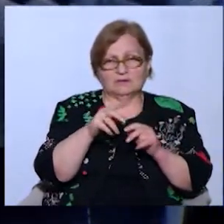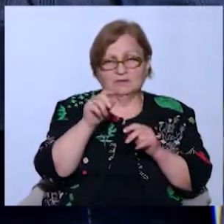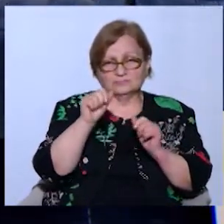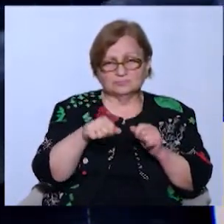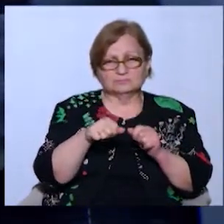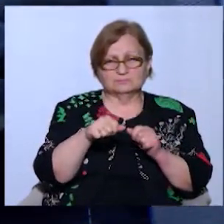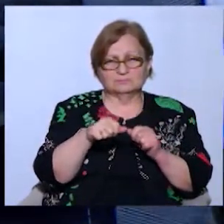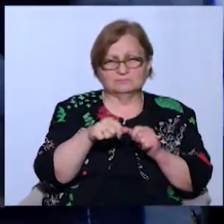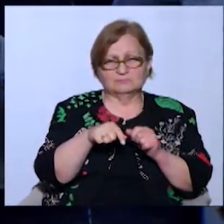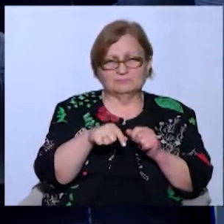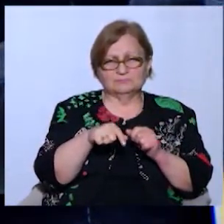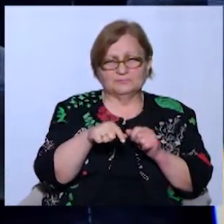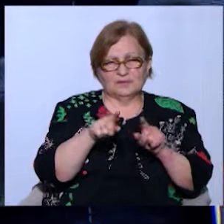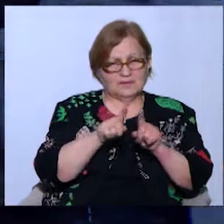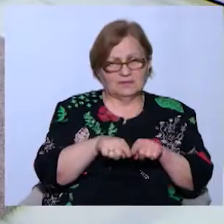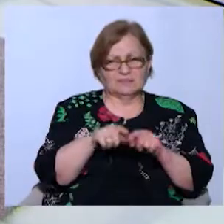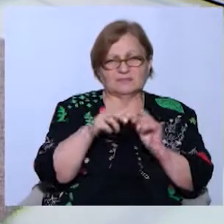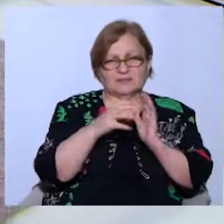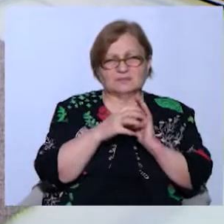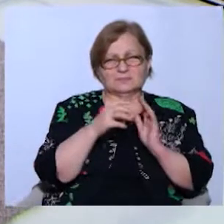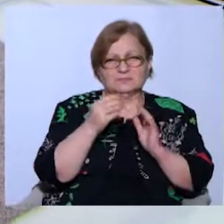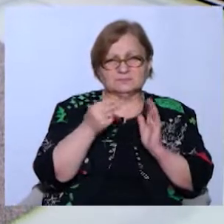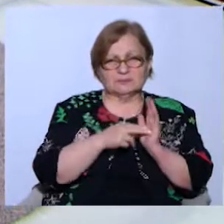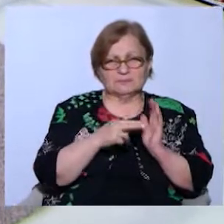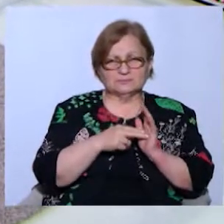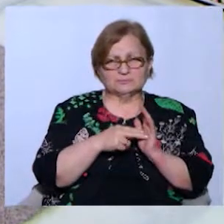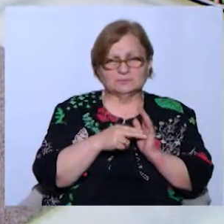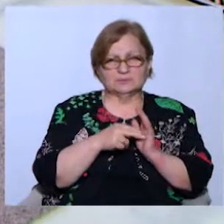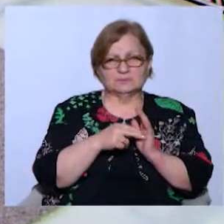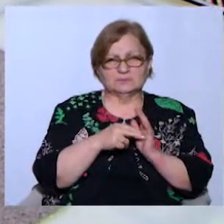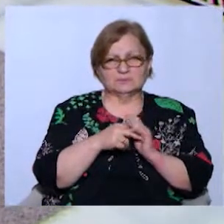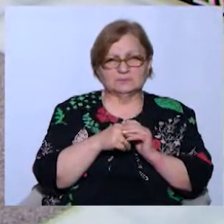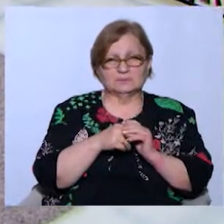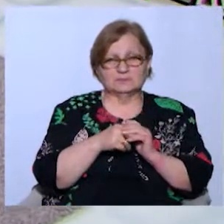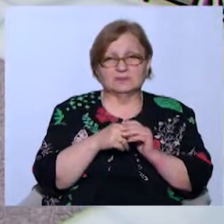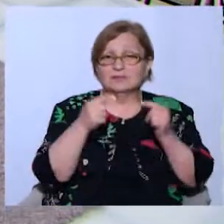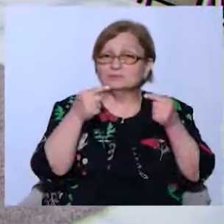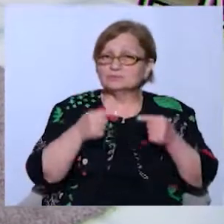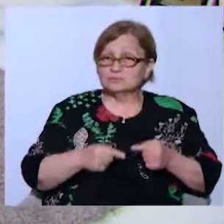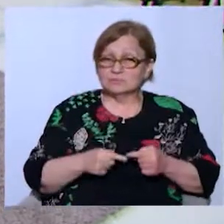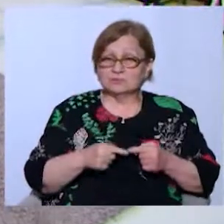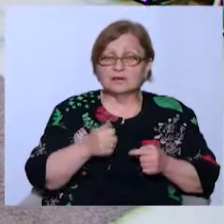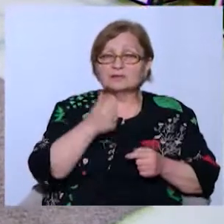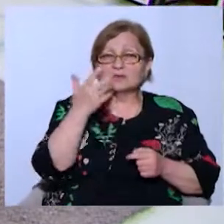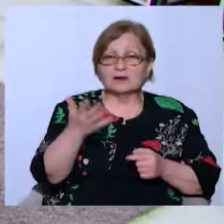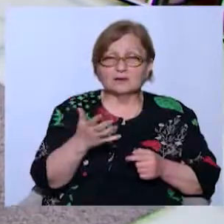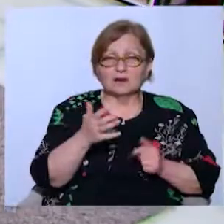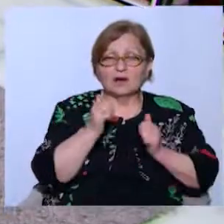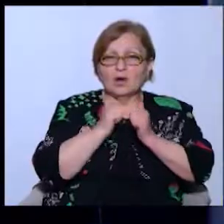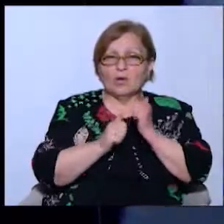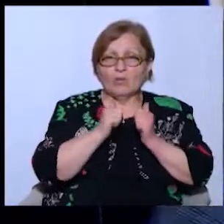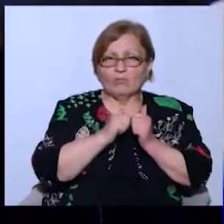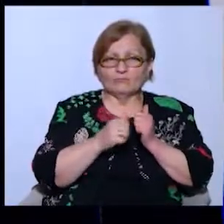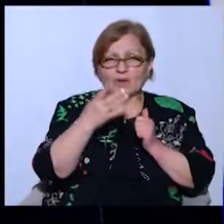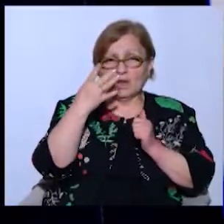და საფასური და აი აქაც გერბი და საფასური და შესაბამისად რამდენი გამოვიდა. ყოველ აი ამ